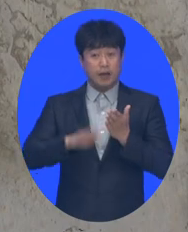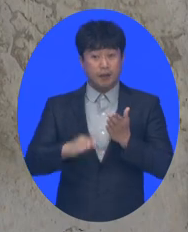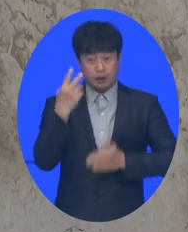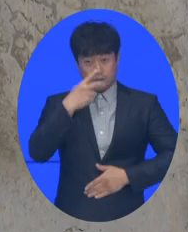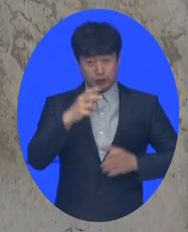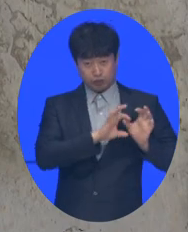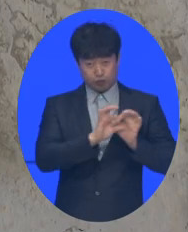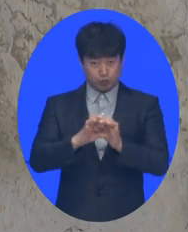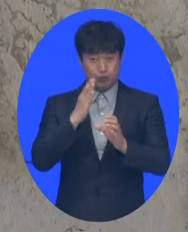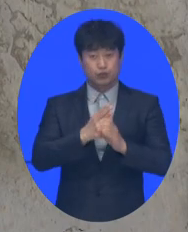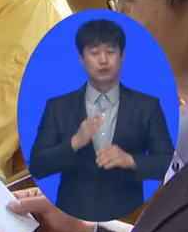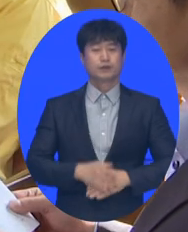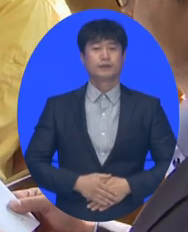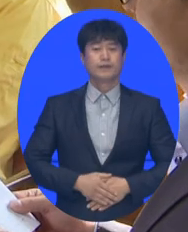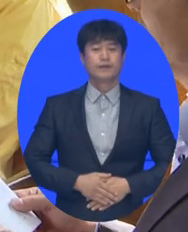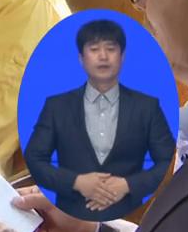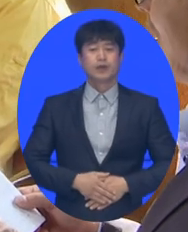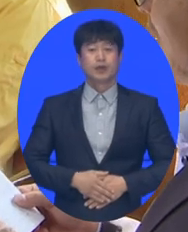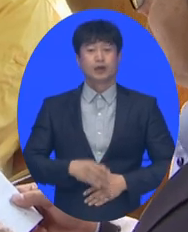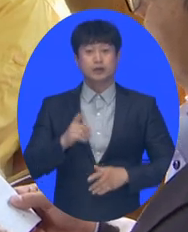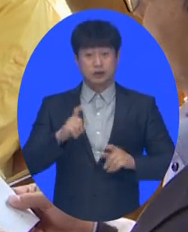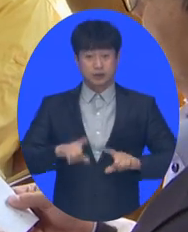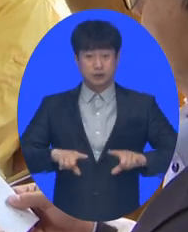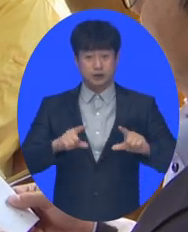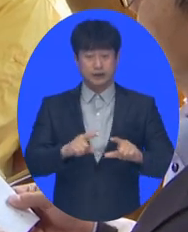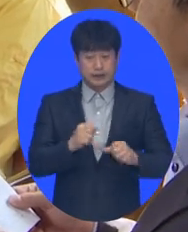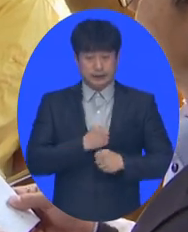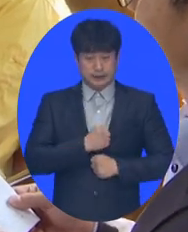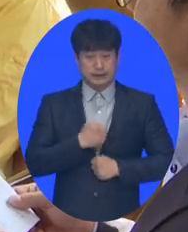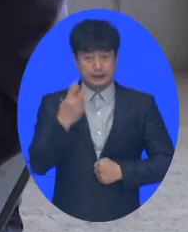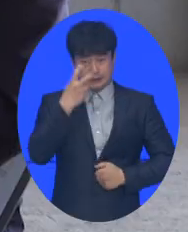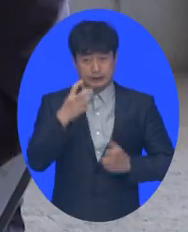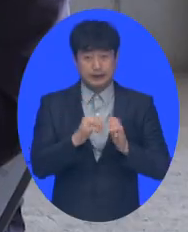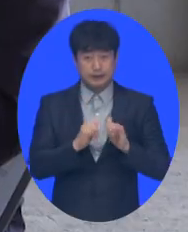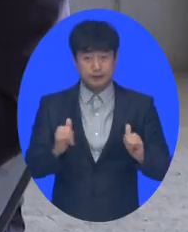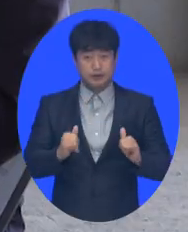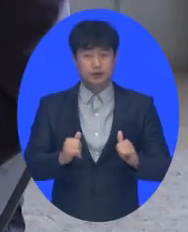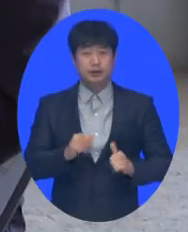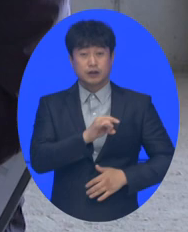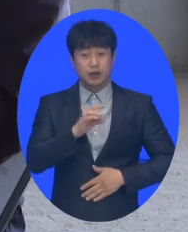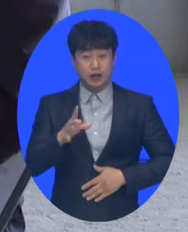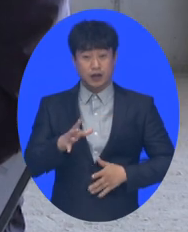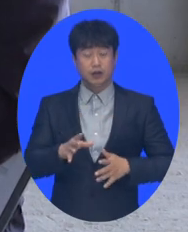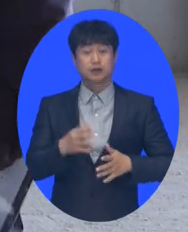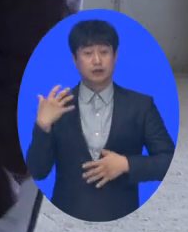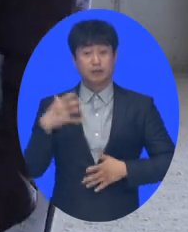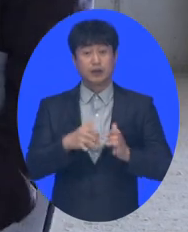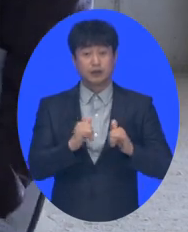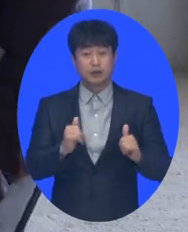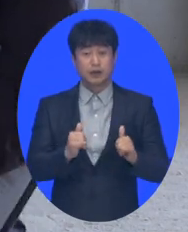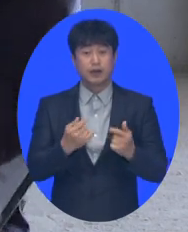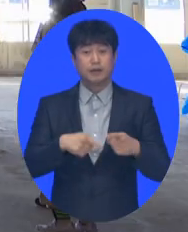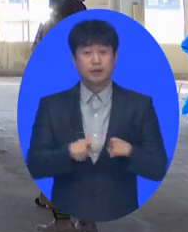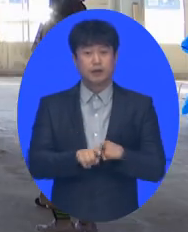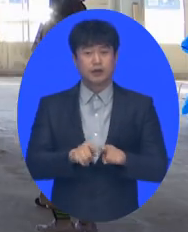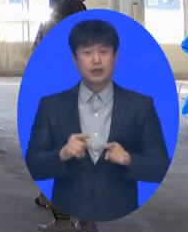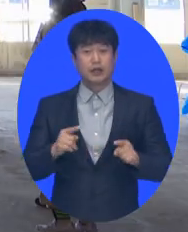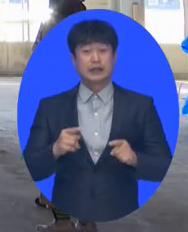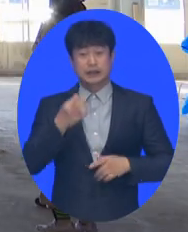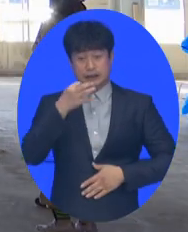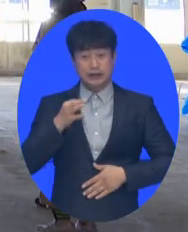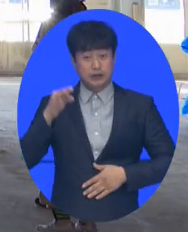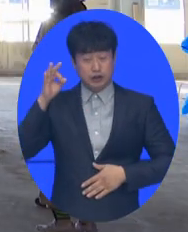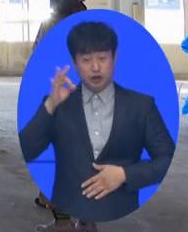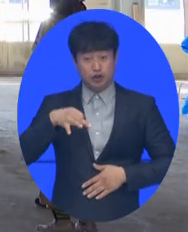점검도 한창입니다 지난 10일 노동안전 직 기미는 각 기관 산재예방 담당자와 함께 2천 신축공사 현장을